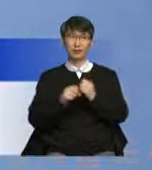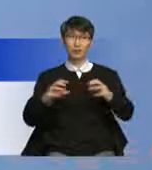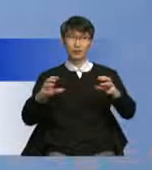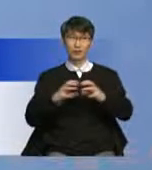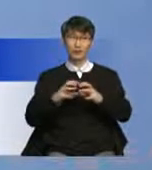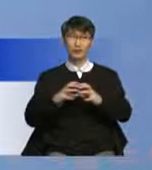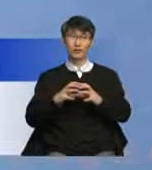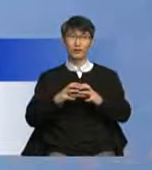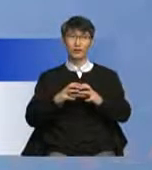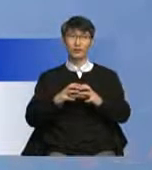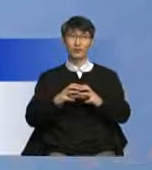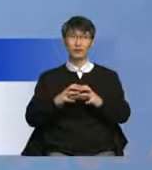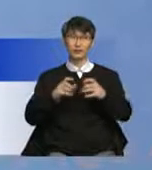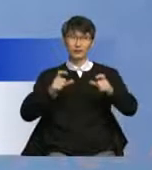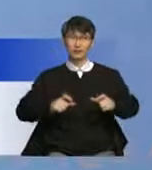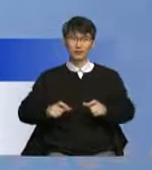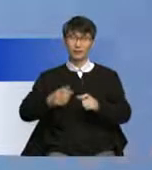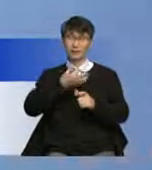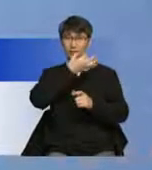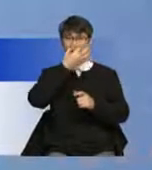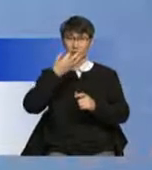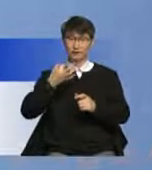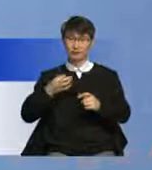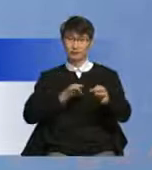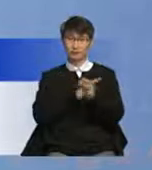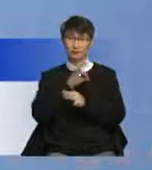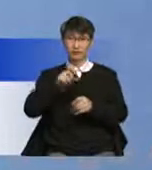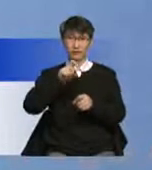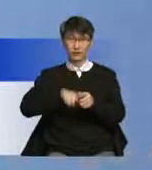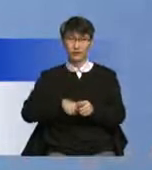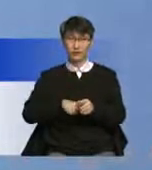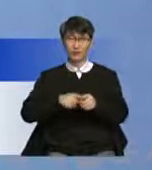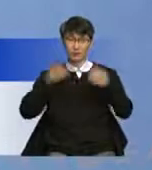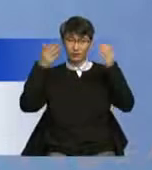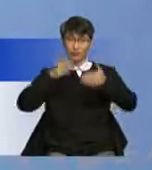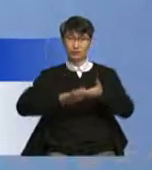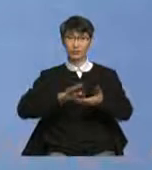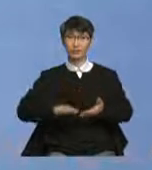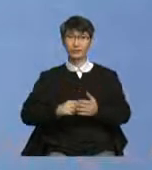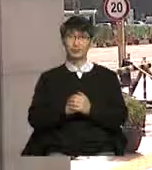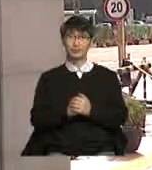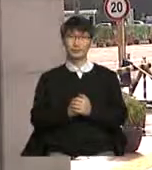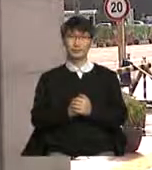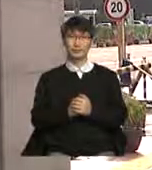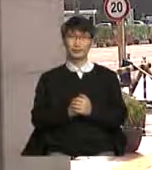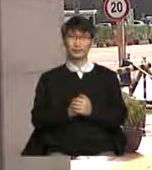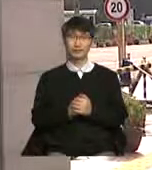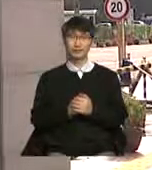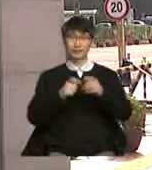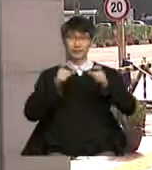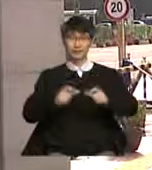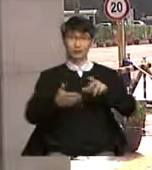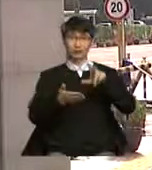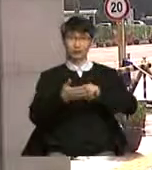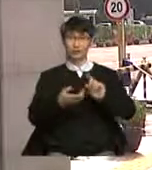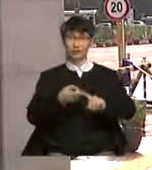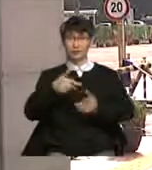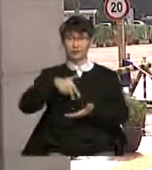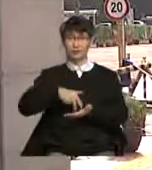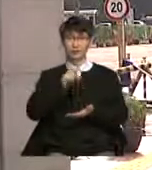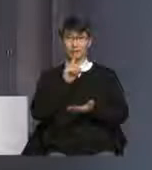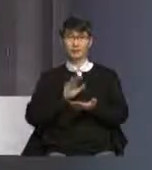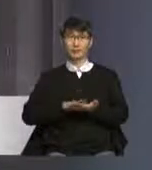창출을 포함해서 지역경제 활성화를 위해서 역점을 두겠습니다. 지역 현안에 대한